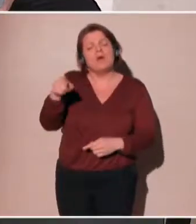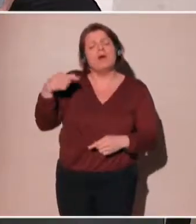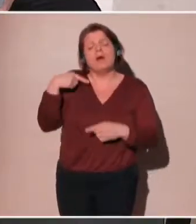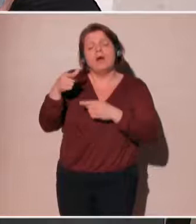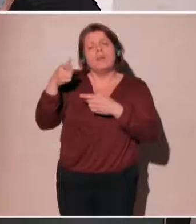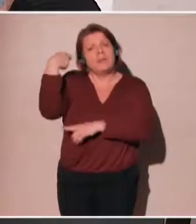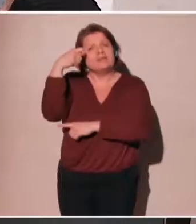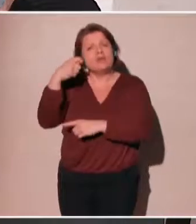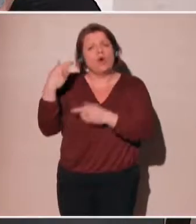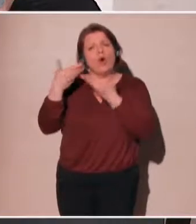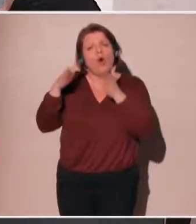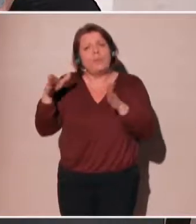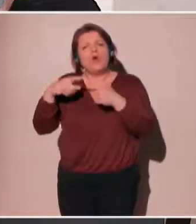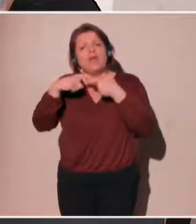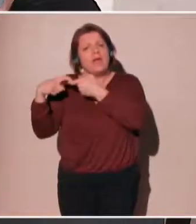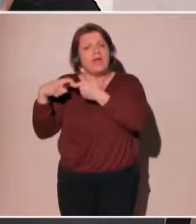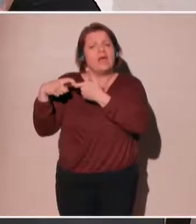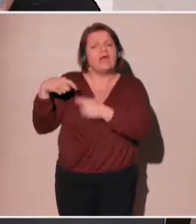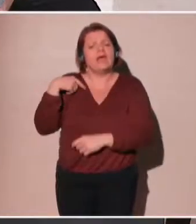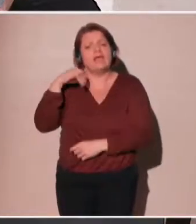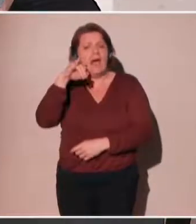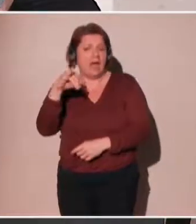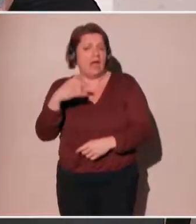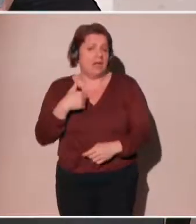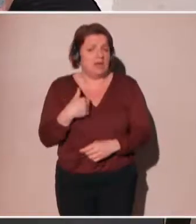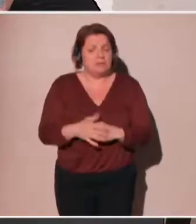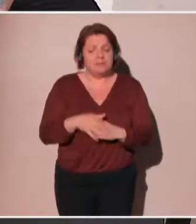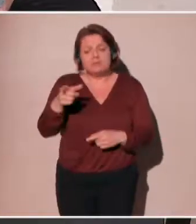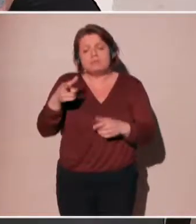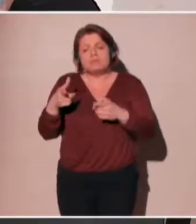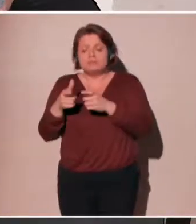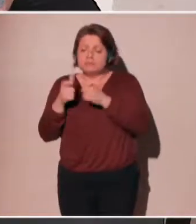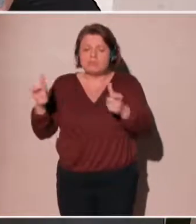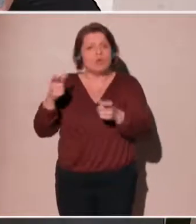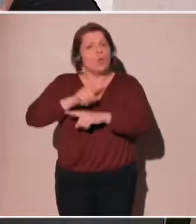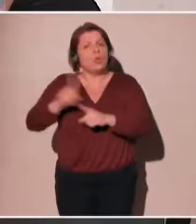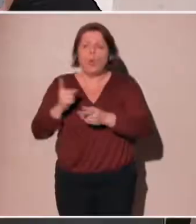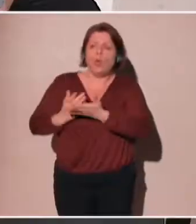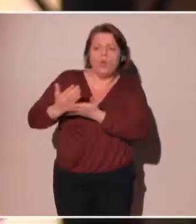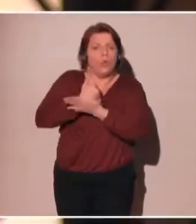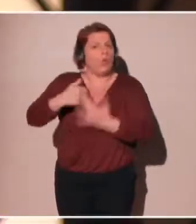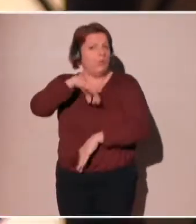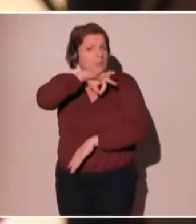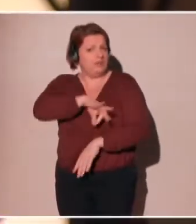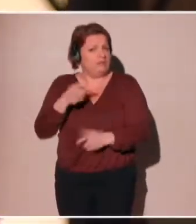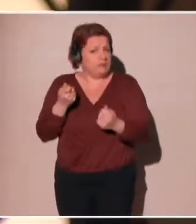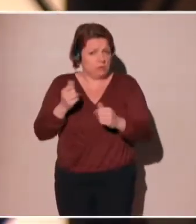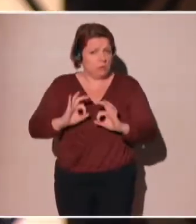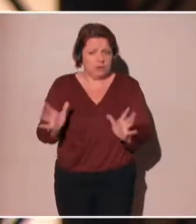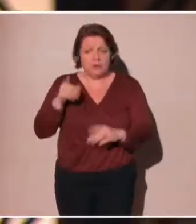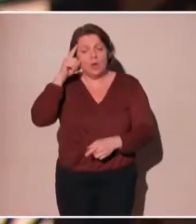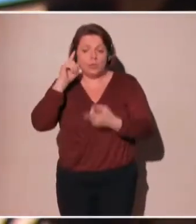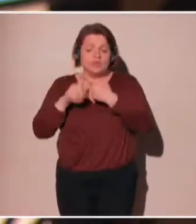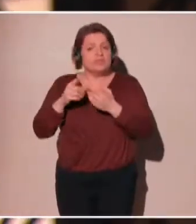est une entreprise à but non lucratif, qui a pour but de promouvoir de l'IA qui